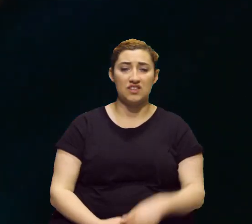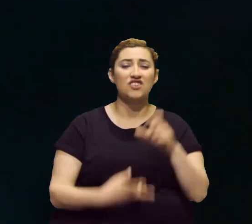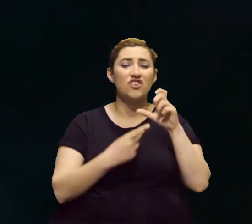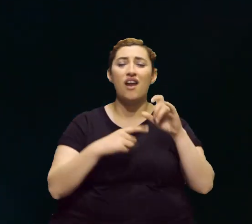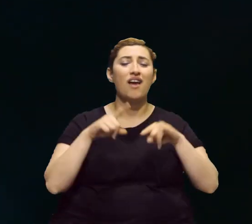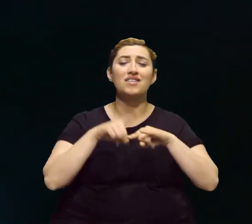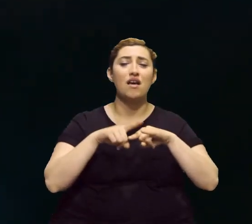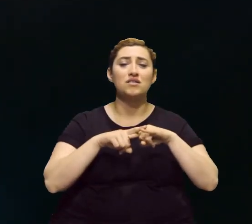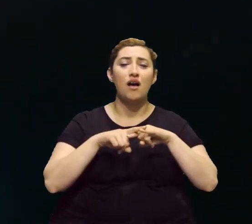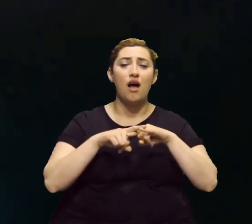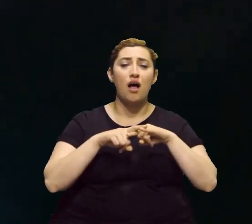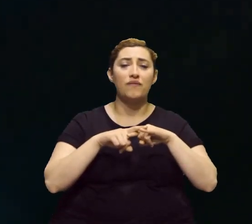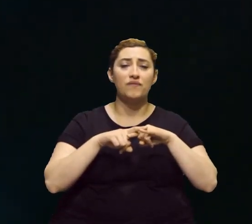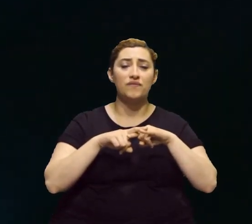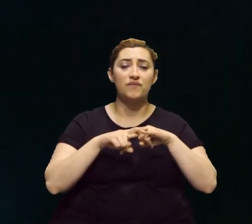Çerkes